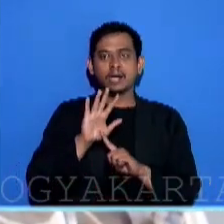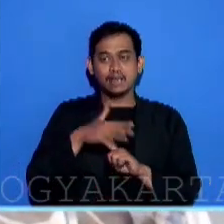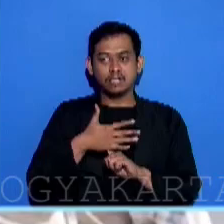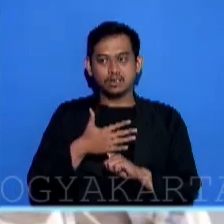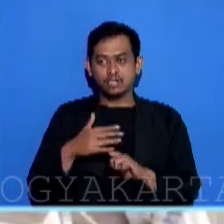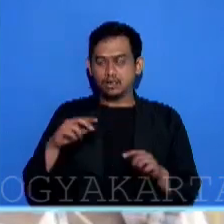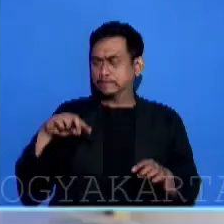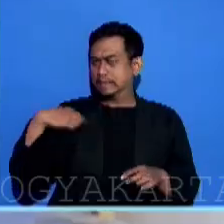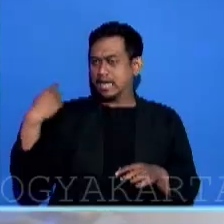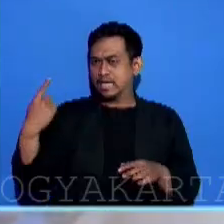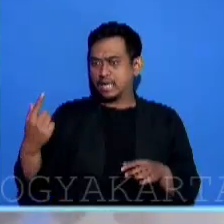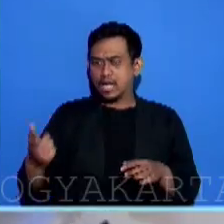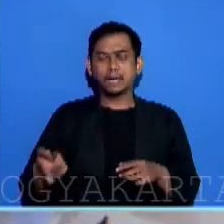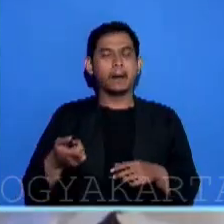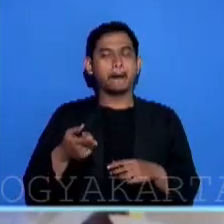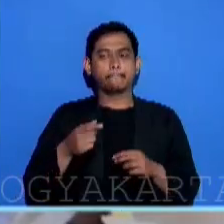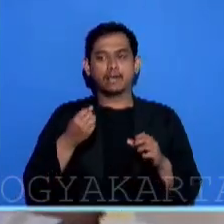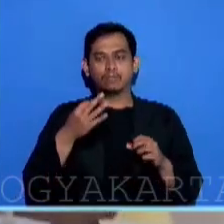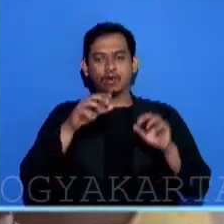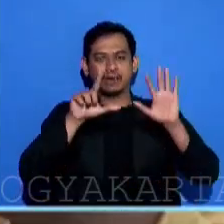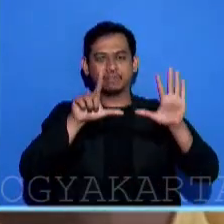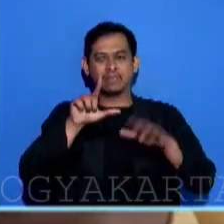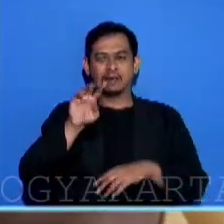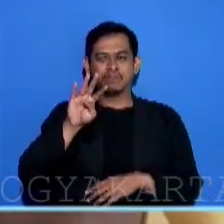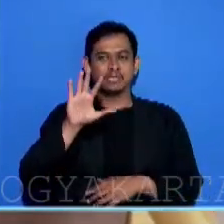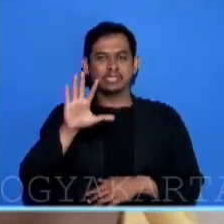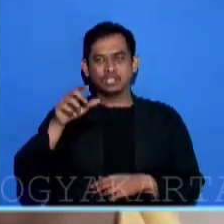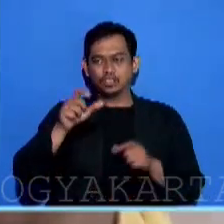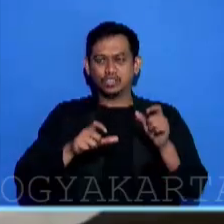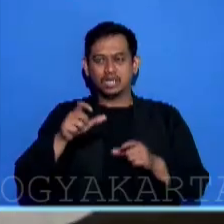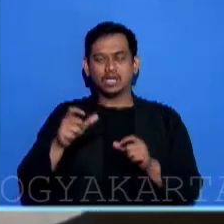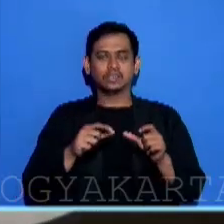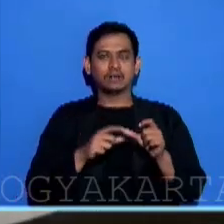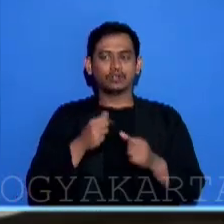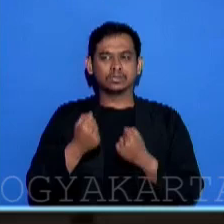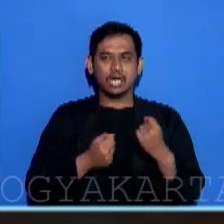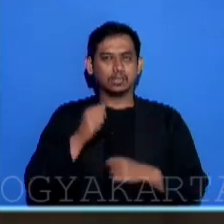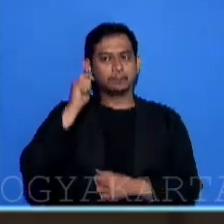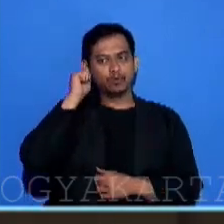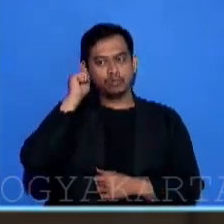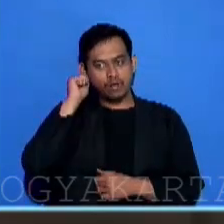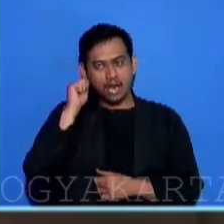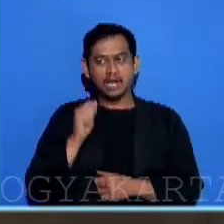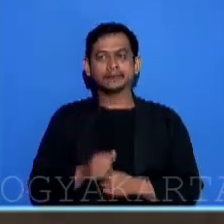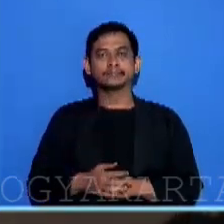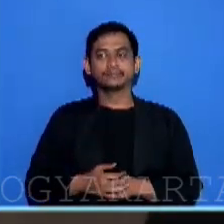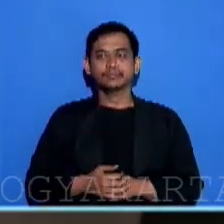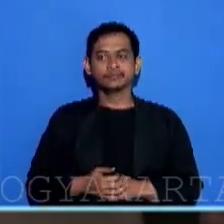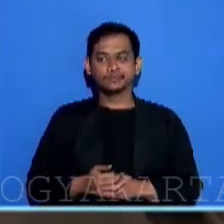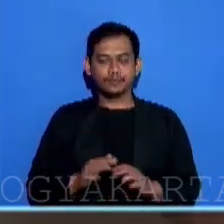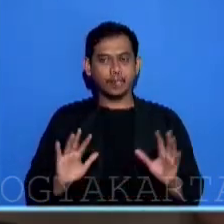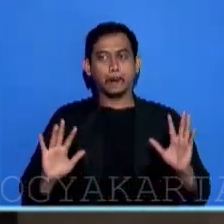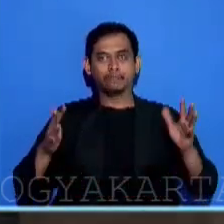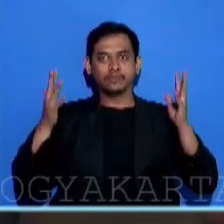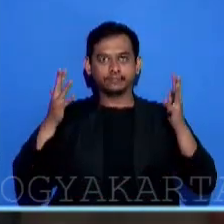telah melahirkan sebanyak 745 wirausaha mandiri perempuan. Kegiatan bazar juga diramaikan oleh